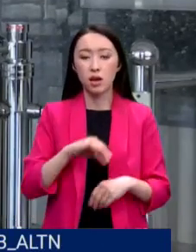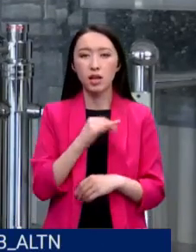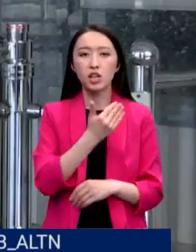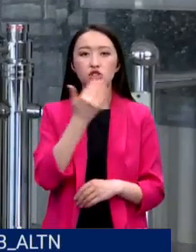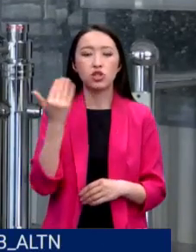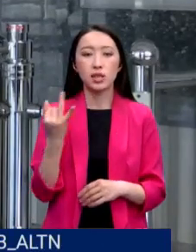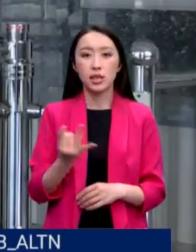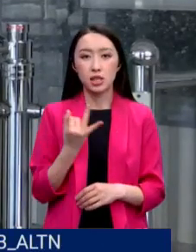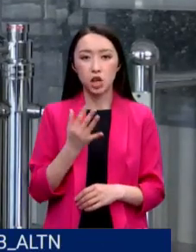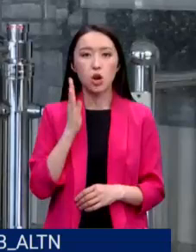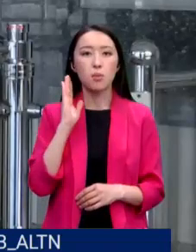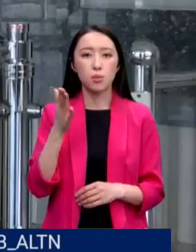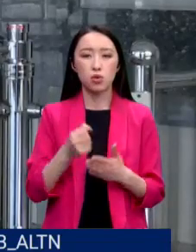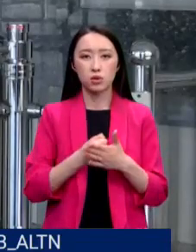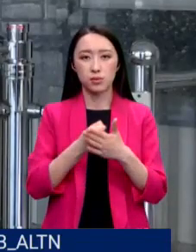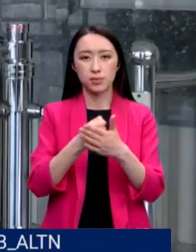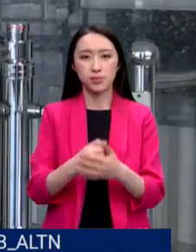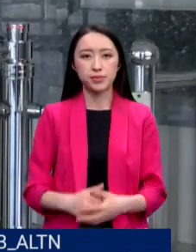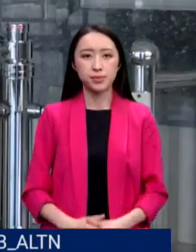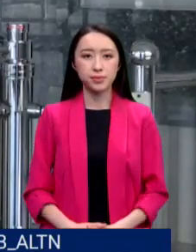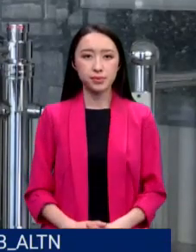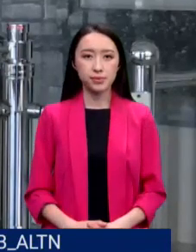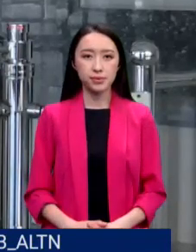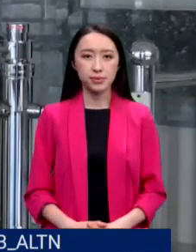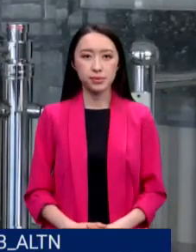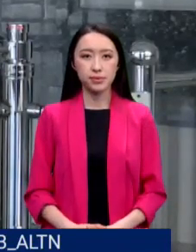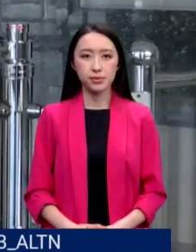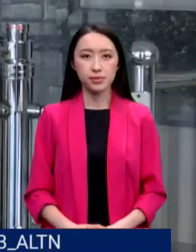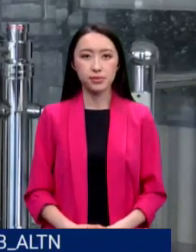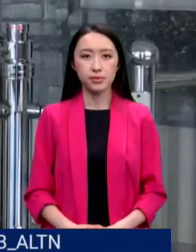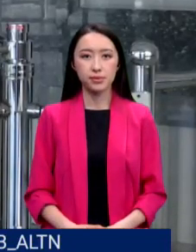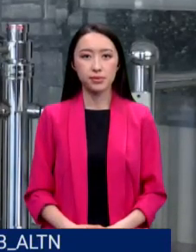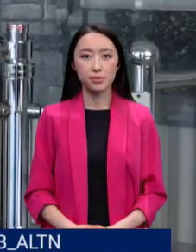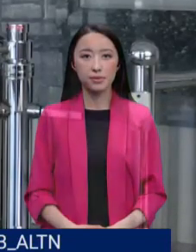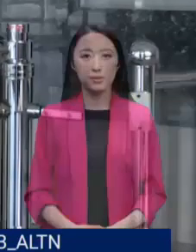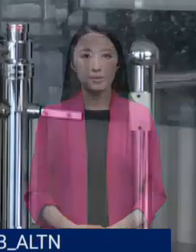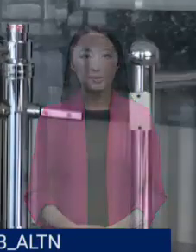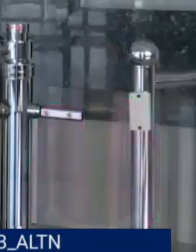интересы будут лоббироваться. Саяна Санакова, Виктор Джигирис, Атамекен Бизнес.